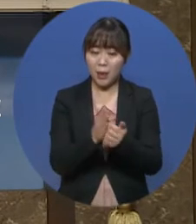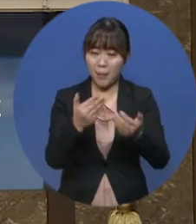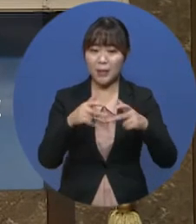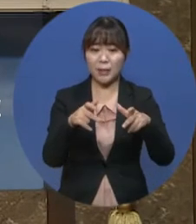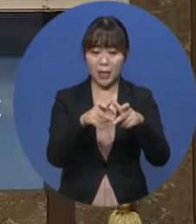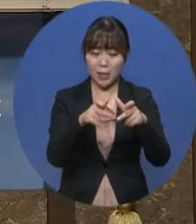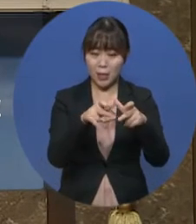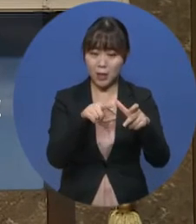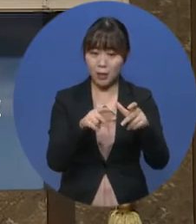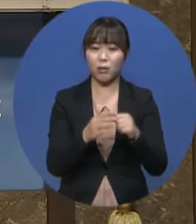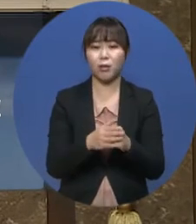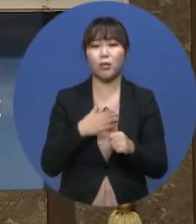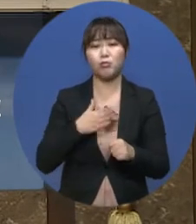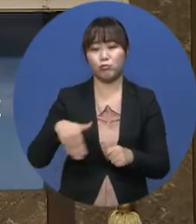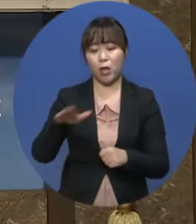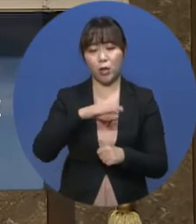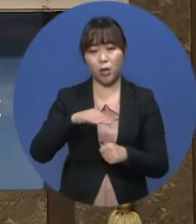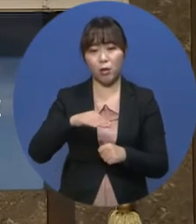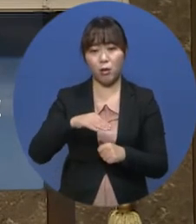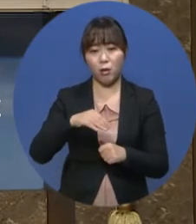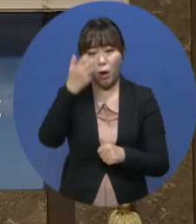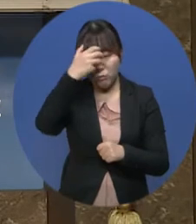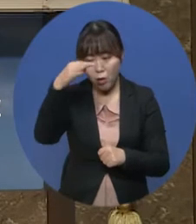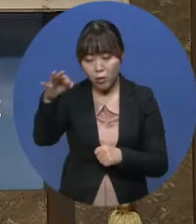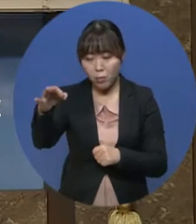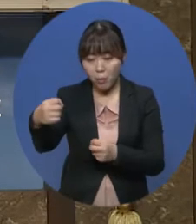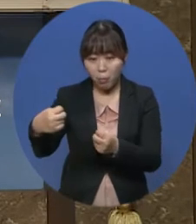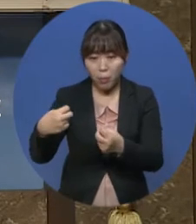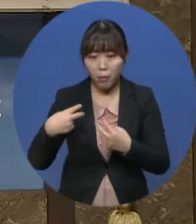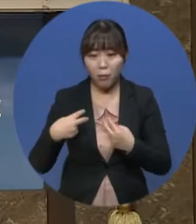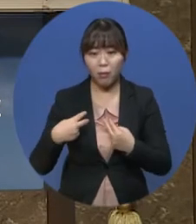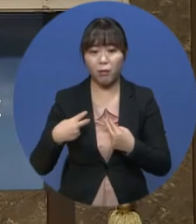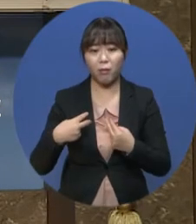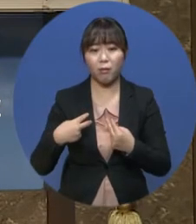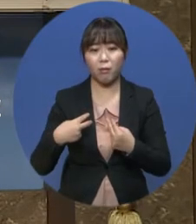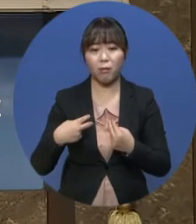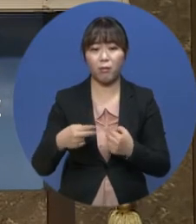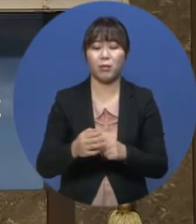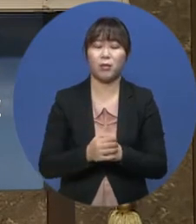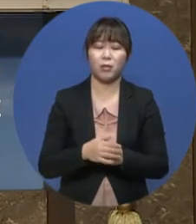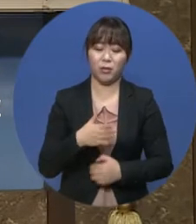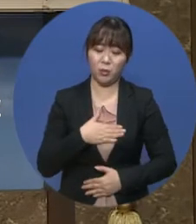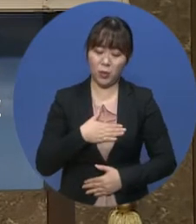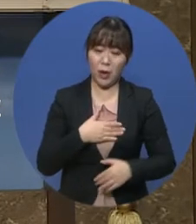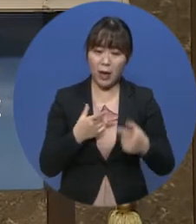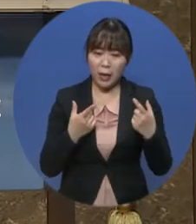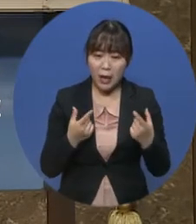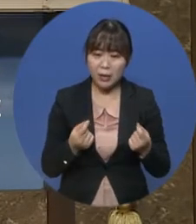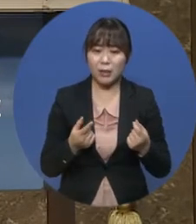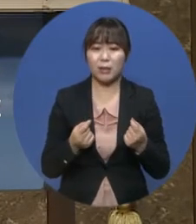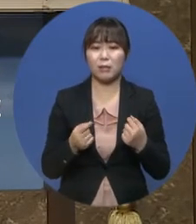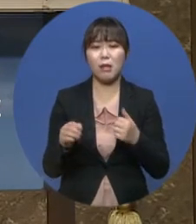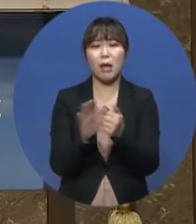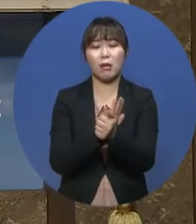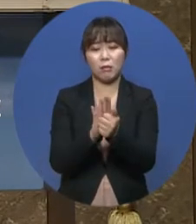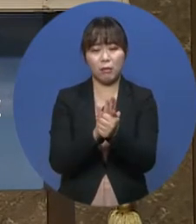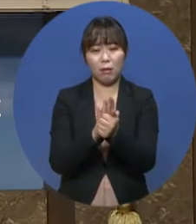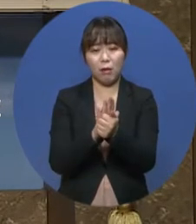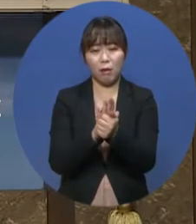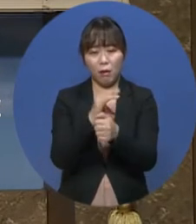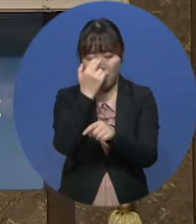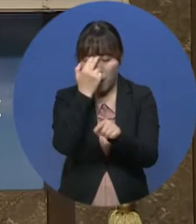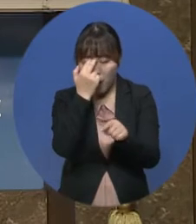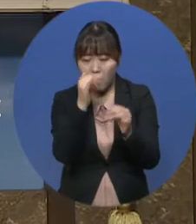분이 우리에게 후원금을 보냈어요 또 뭘 모르잖아요 나같이 이렇게 혜택을